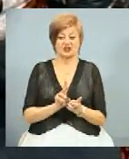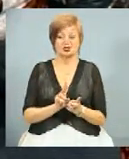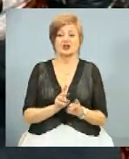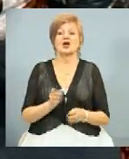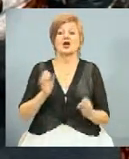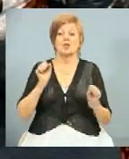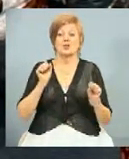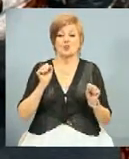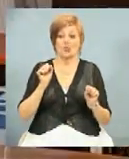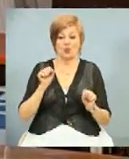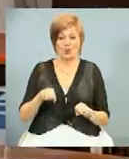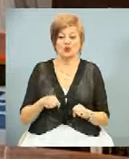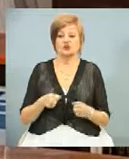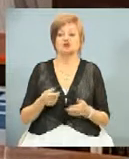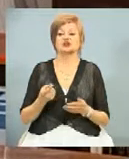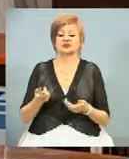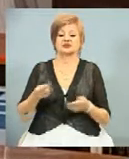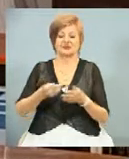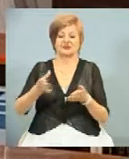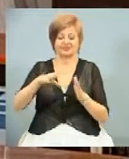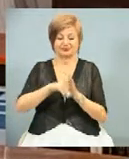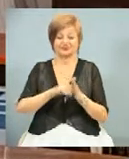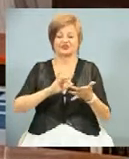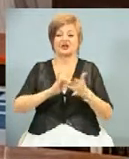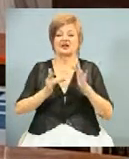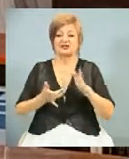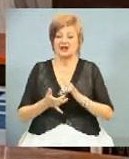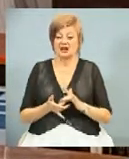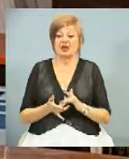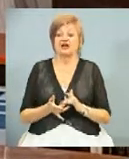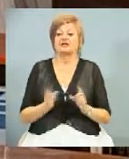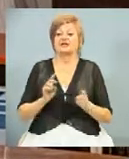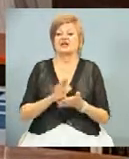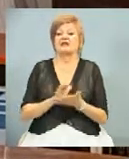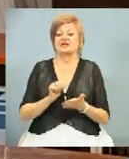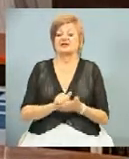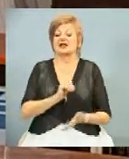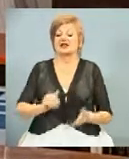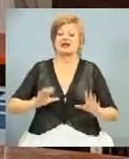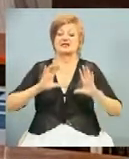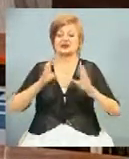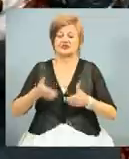ви можете підписатися на наш канал на Ютубі чи Фейсбуці, який називається «Дитячий світ